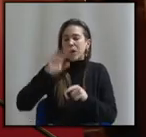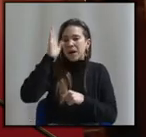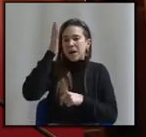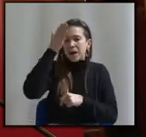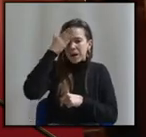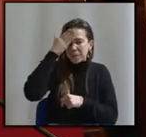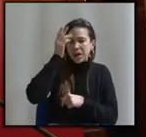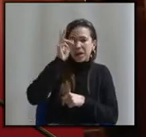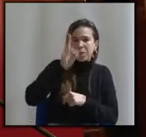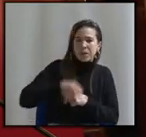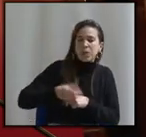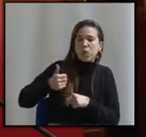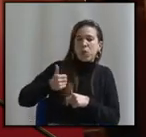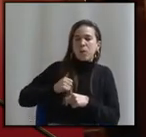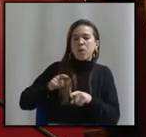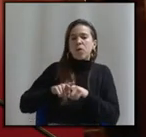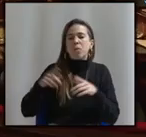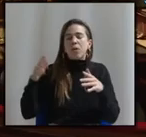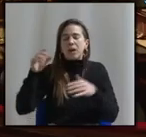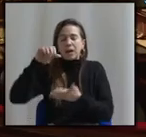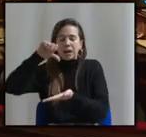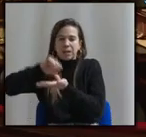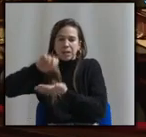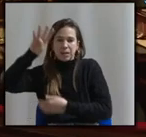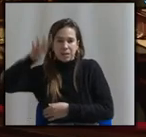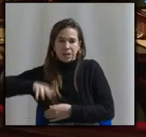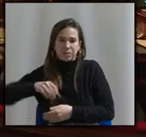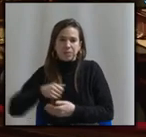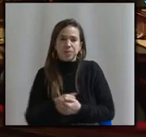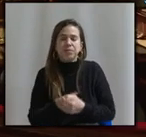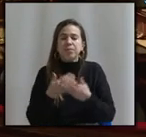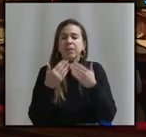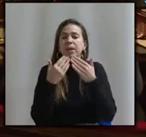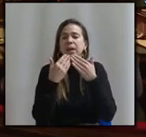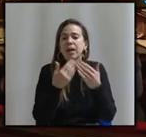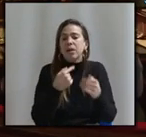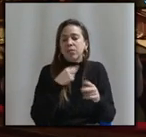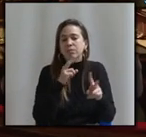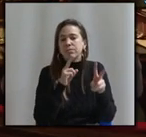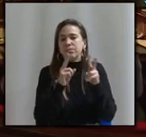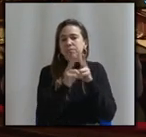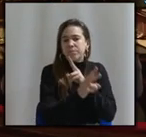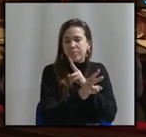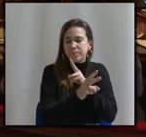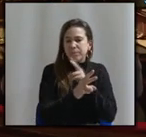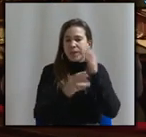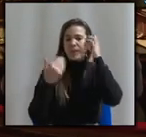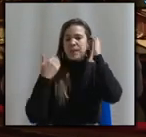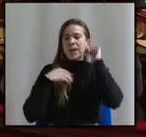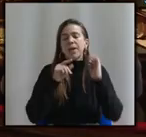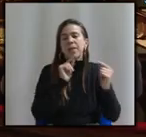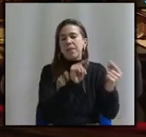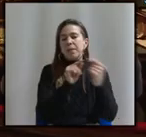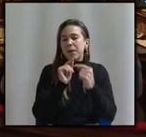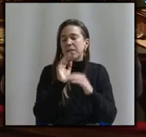de Vic com a capitalitat de la Catalunya central. Doncs gràcies. Jo em remeto a les respostes que he donat en el debat de la moció,